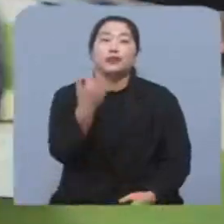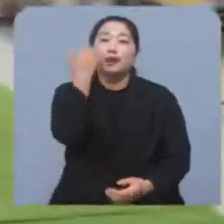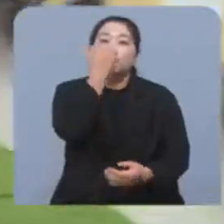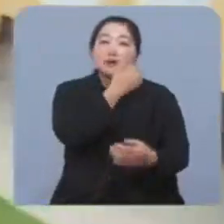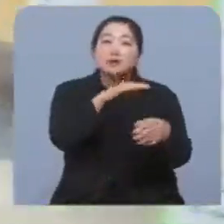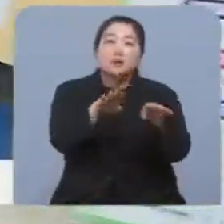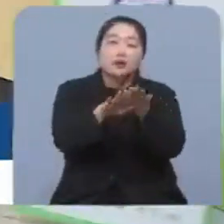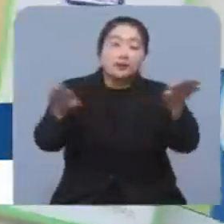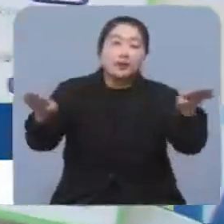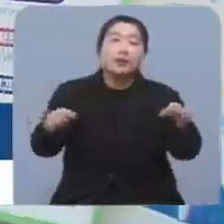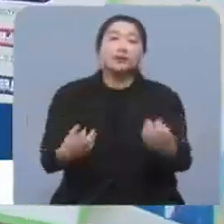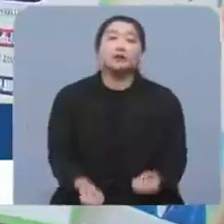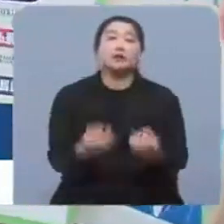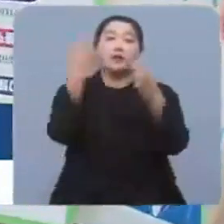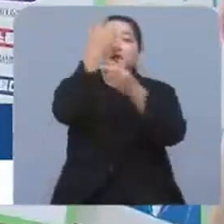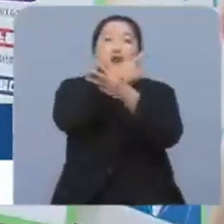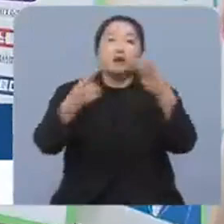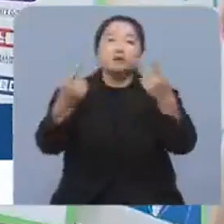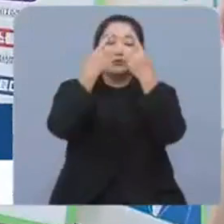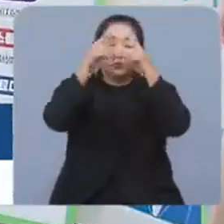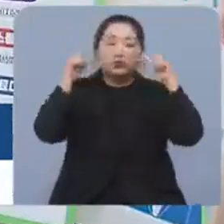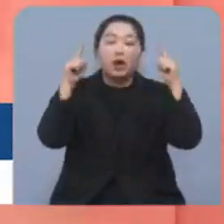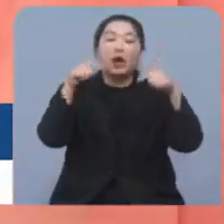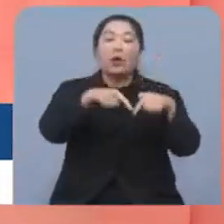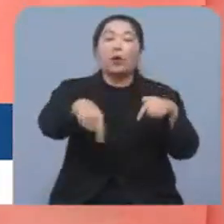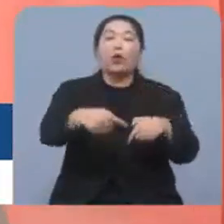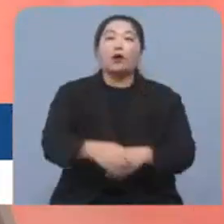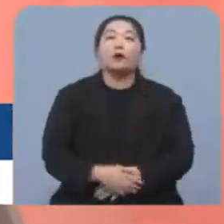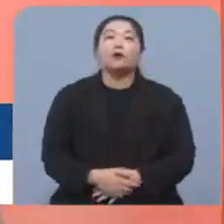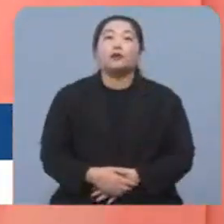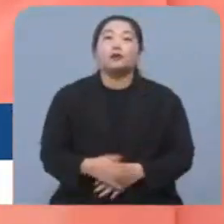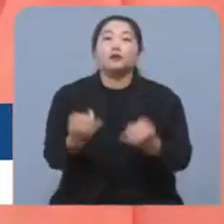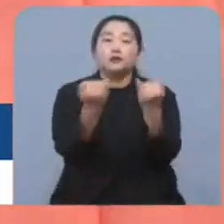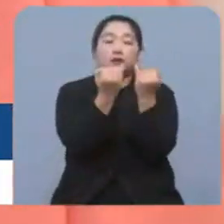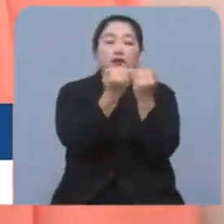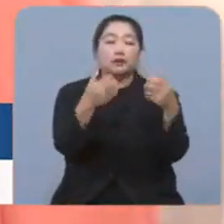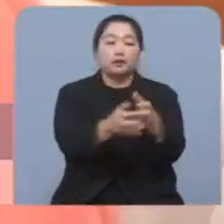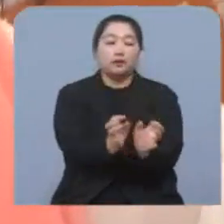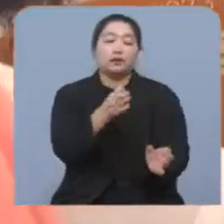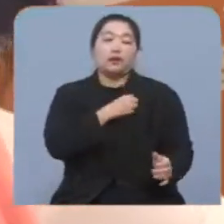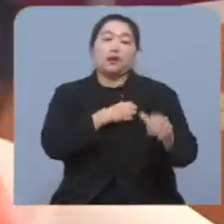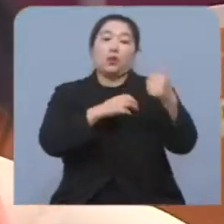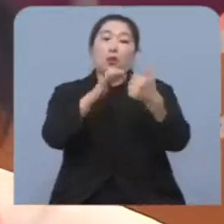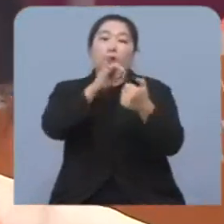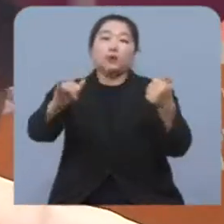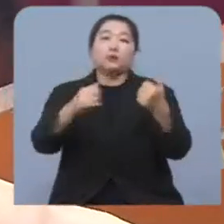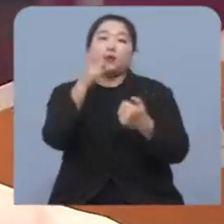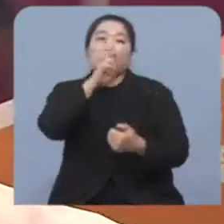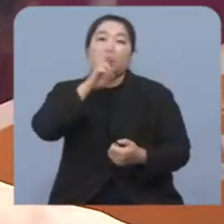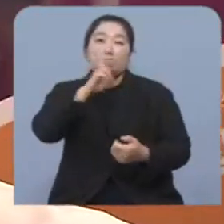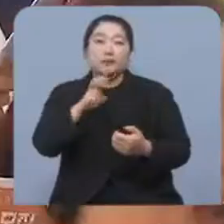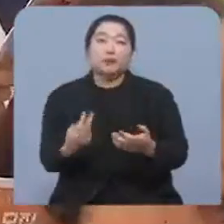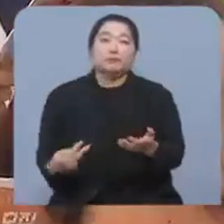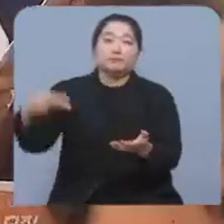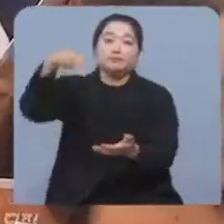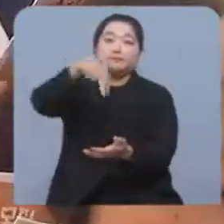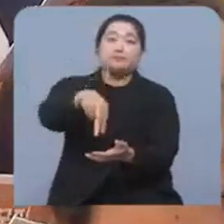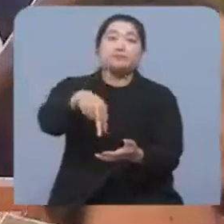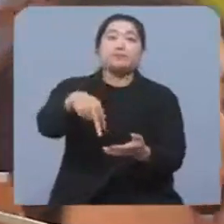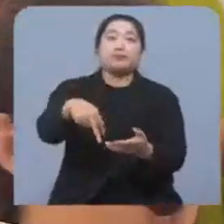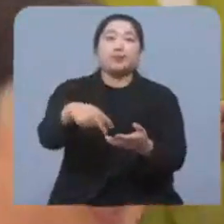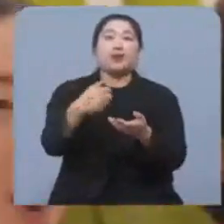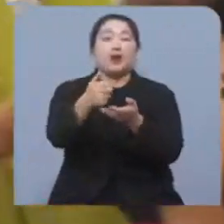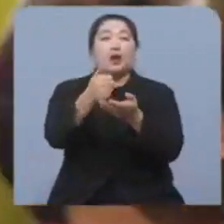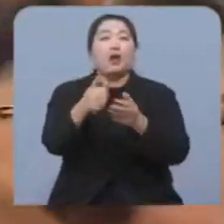성평등 한마당 행사가 펼쳐진 청주의 한 대학입니다. 여성단체 회원 50여 명이 합창단원으로 무대에 올라 관객과